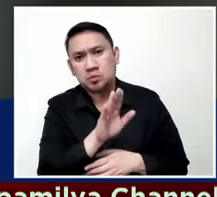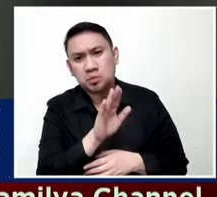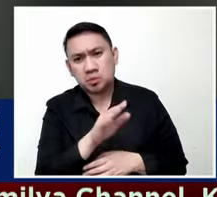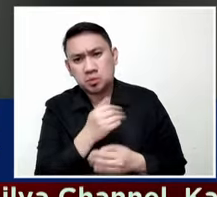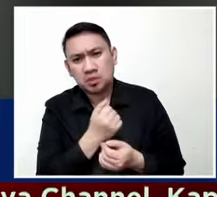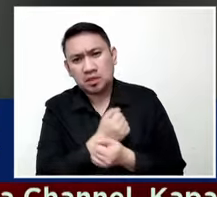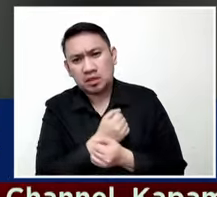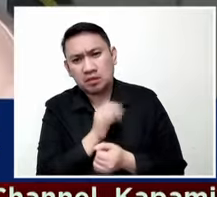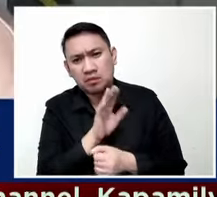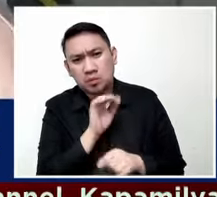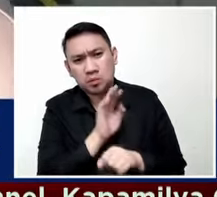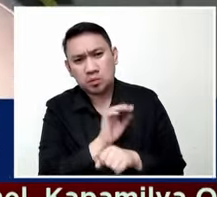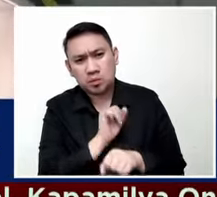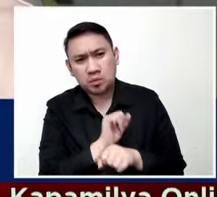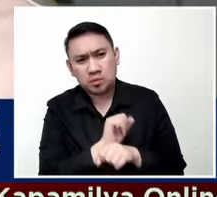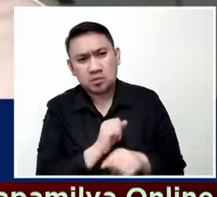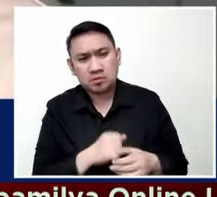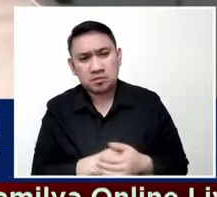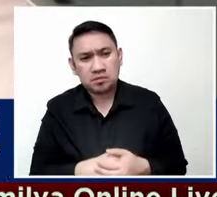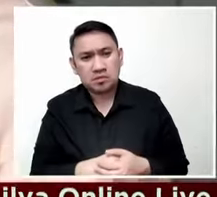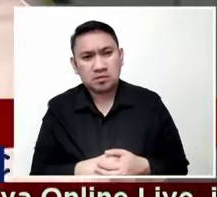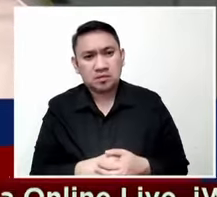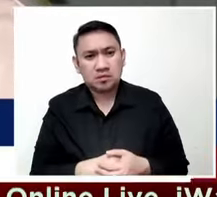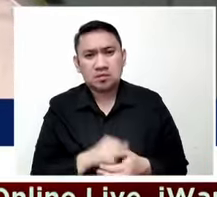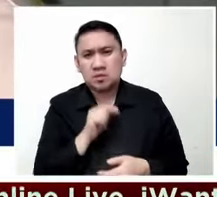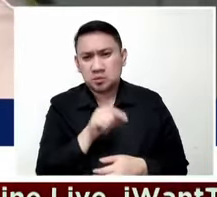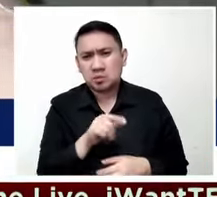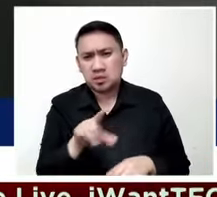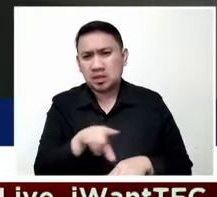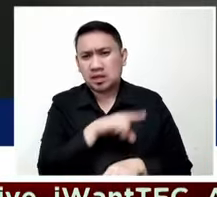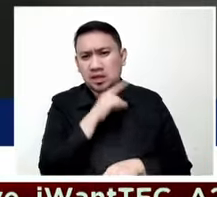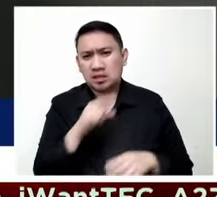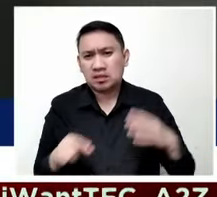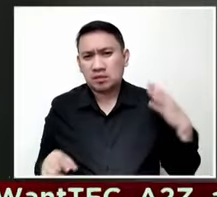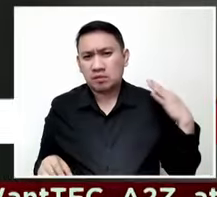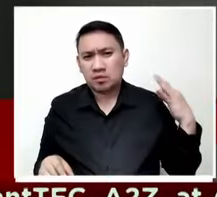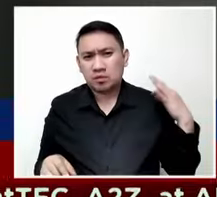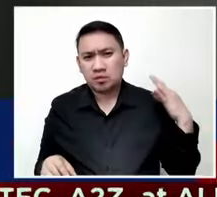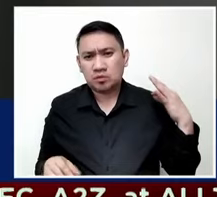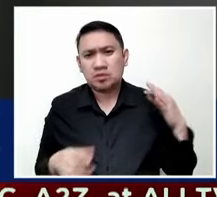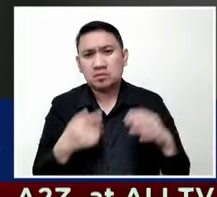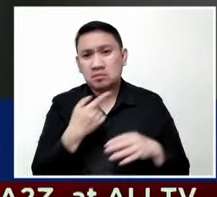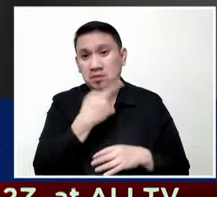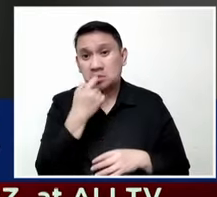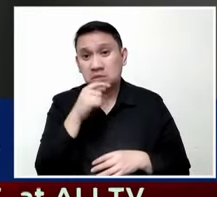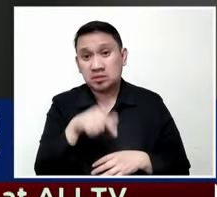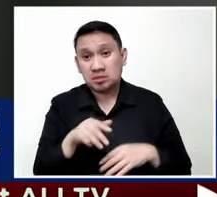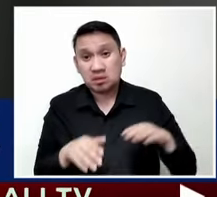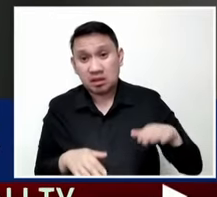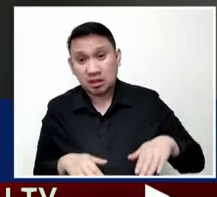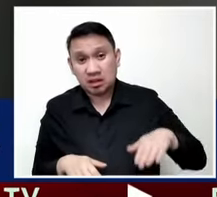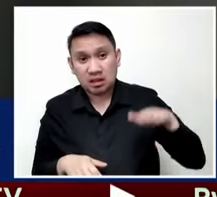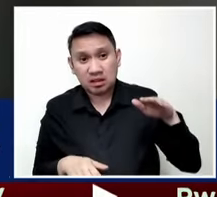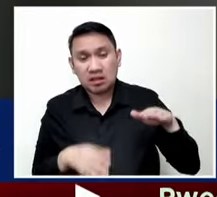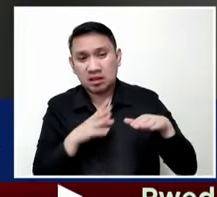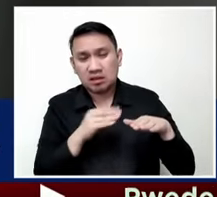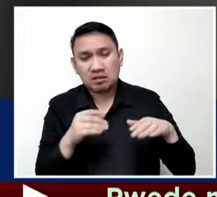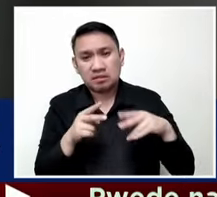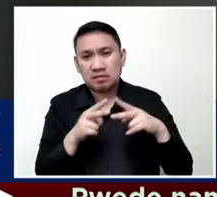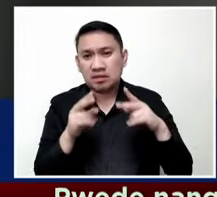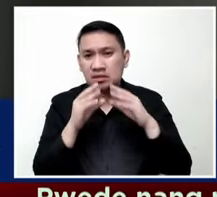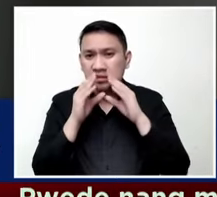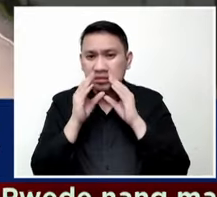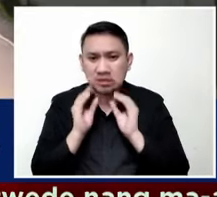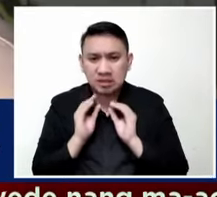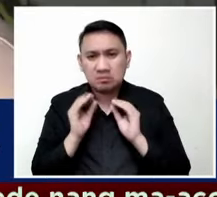rescue personnel? Matagal na pong fire volunteer ni si CK. Sa amin kasi lumaki yung batang yan, kaya nakakalungkot na nangyari sa